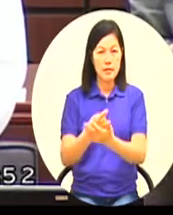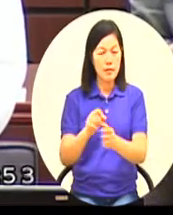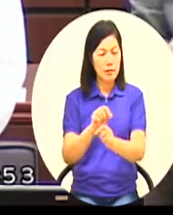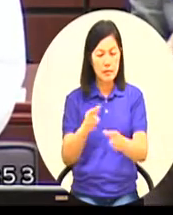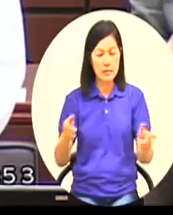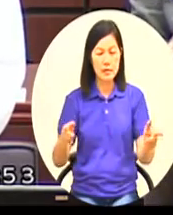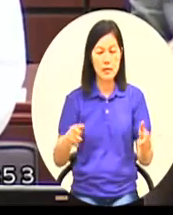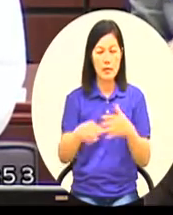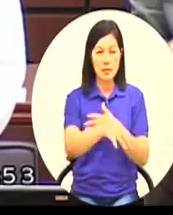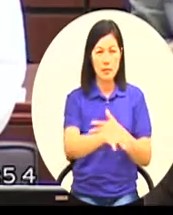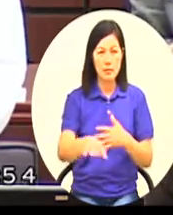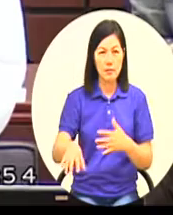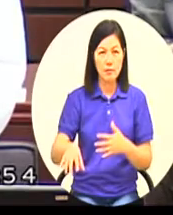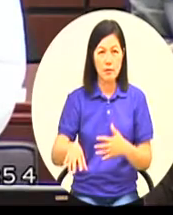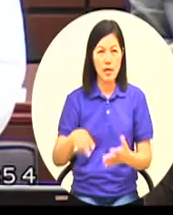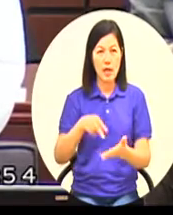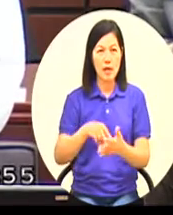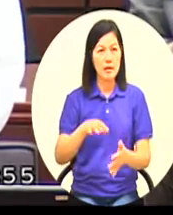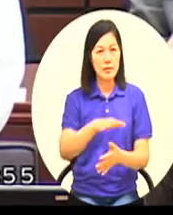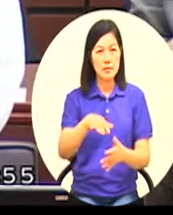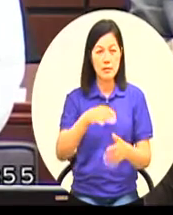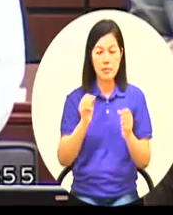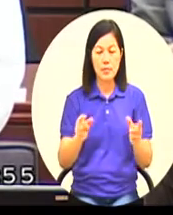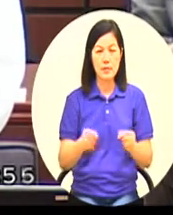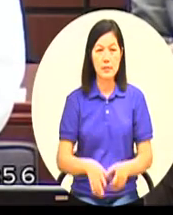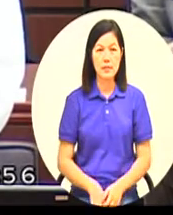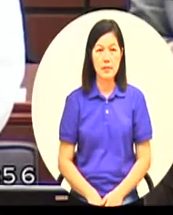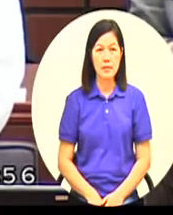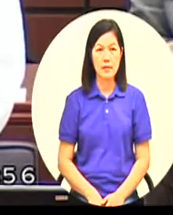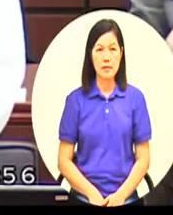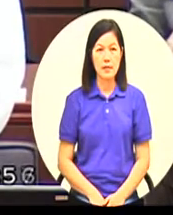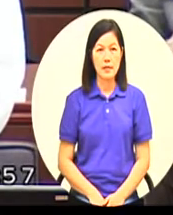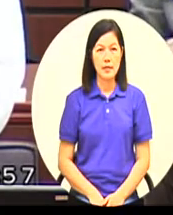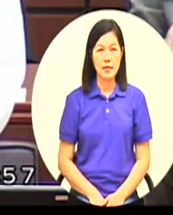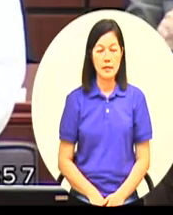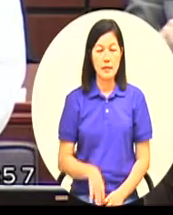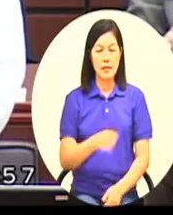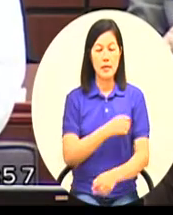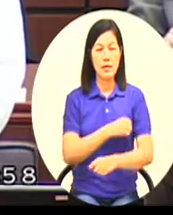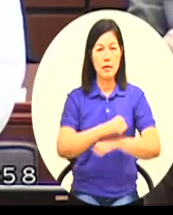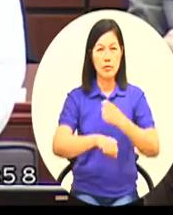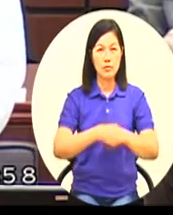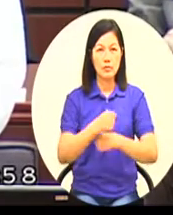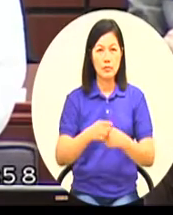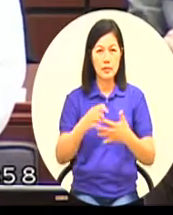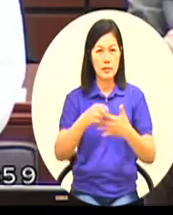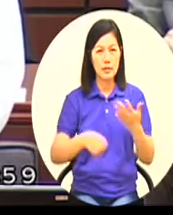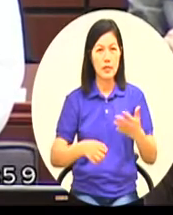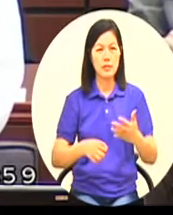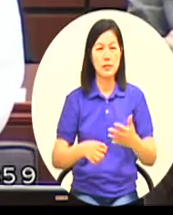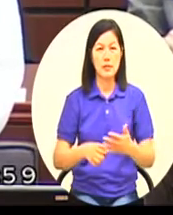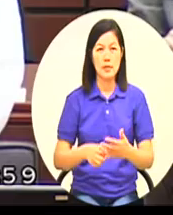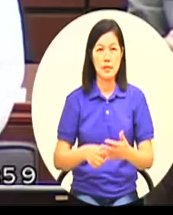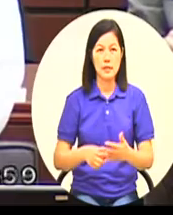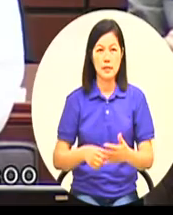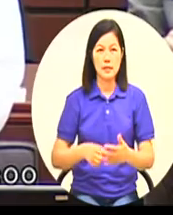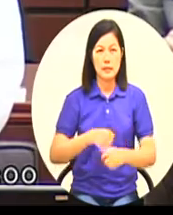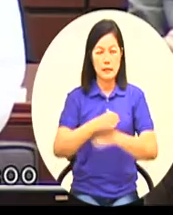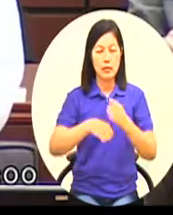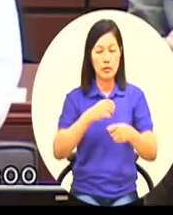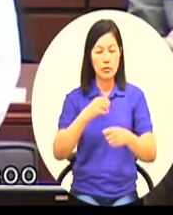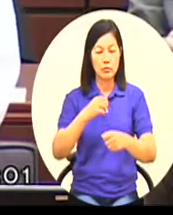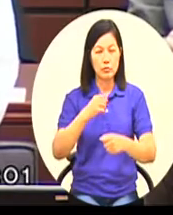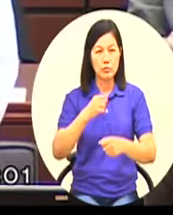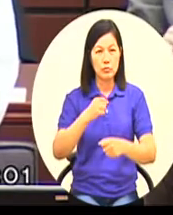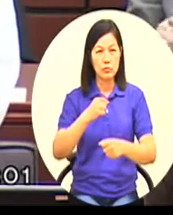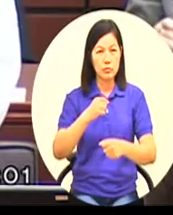同的立场，譬如说对于整个劳动的条件来讲的话，那劳工局会主张是包括劳动权的部分，但是